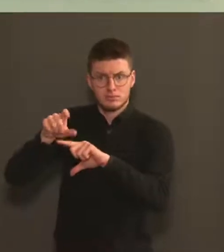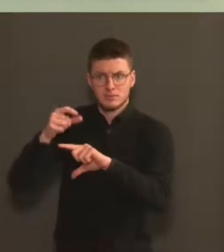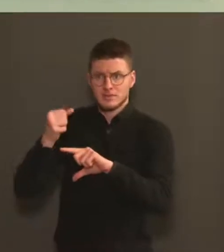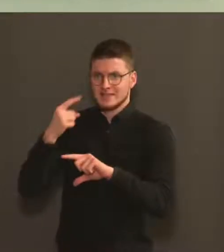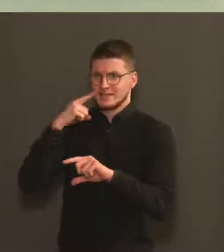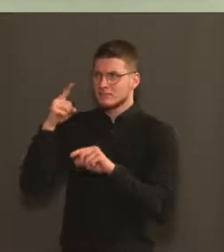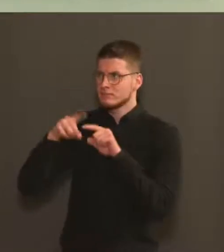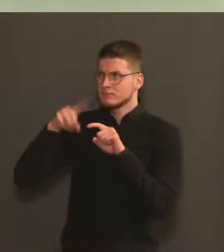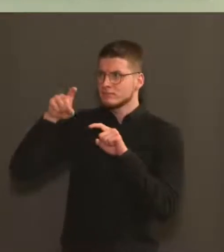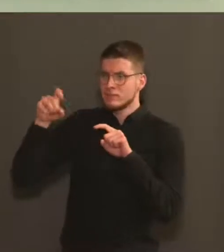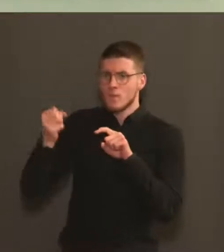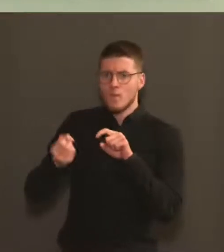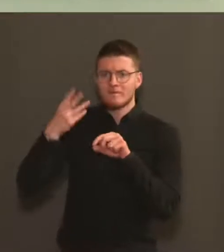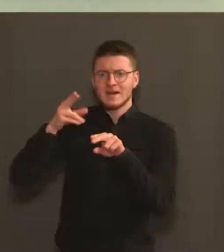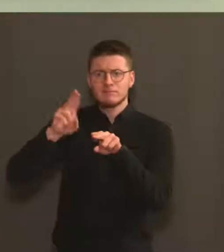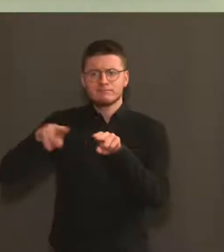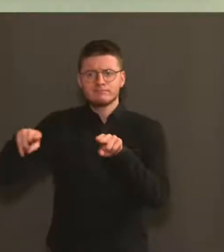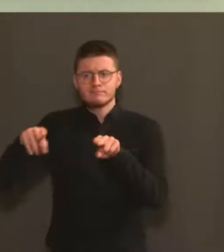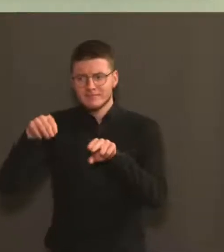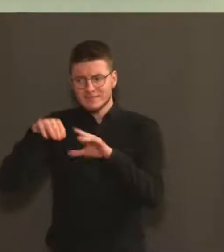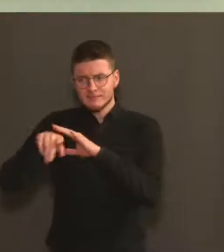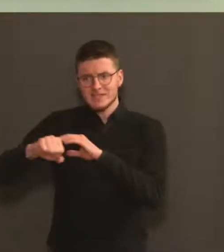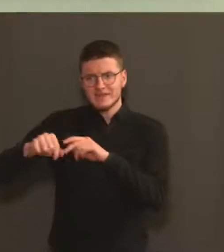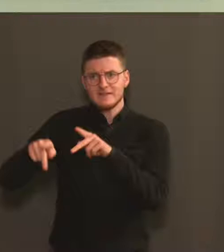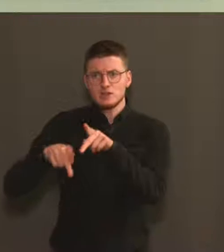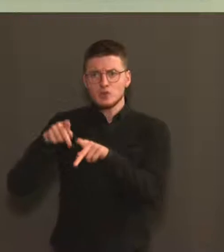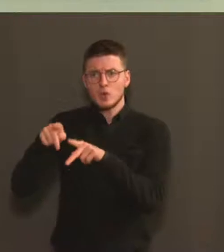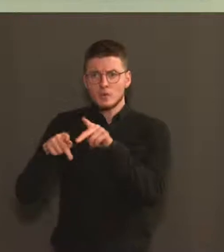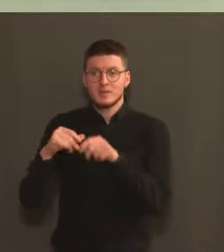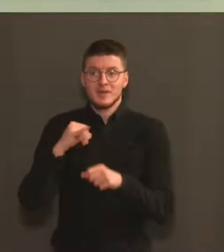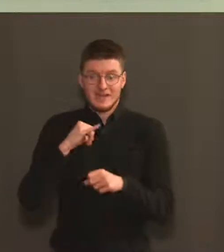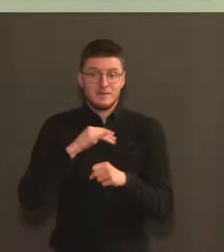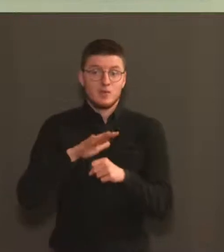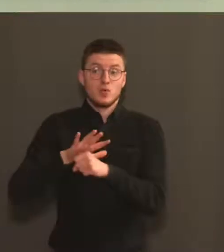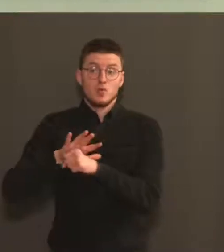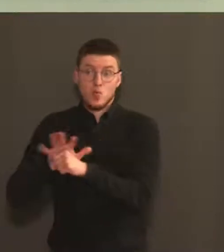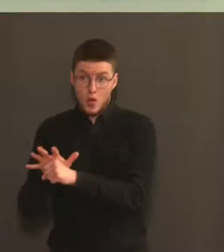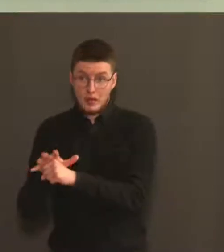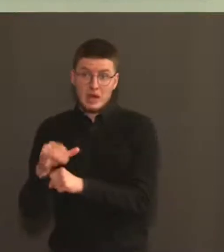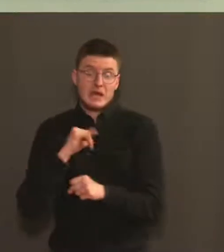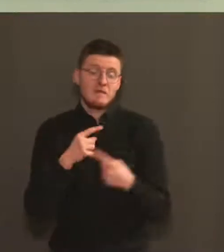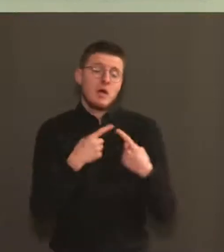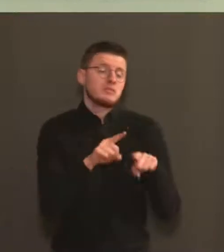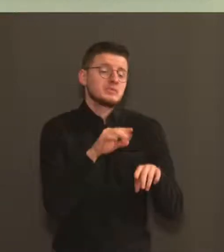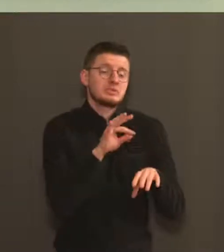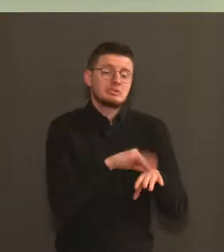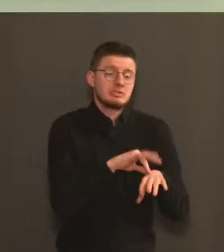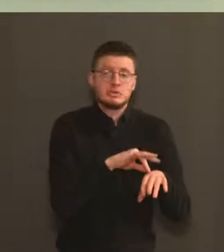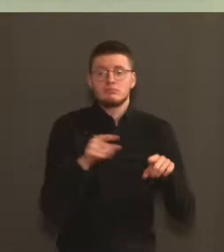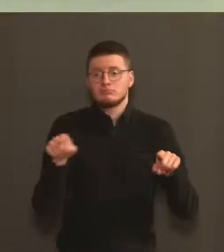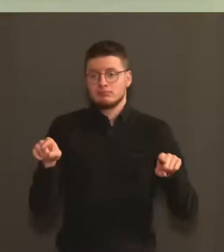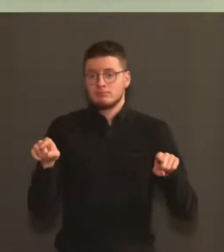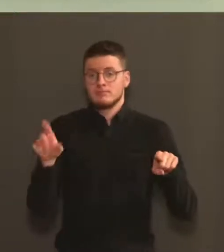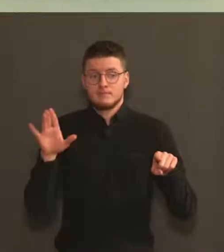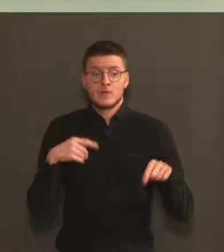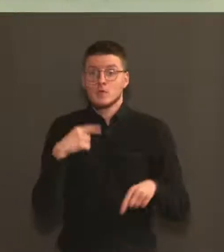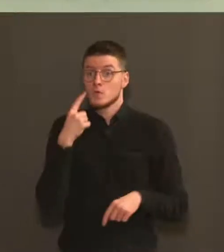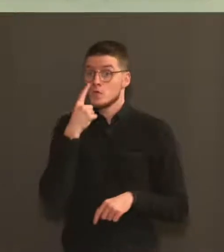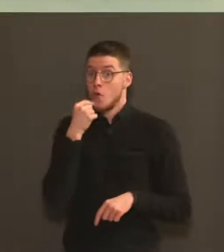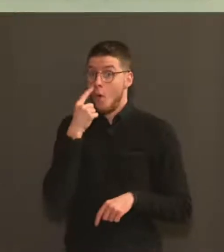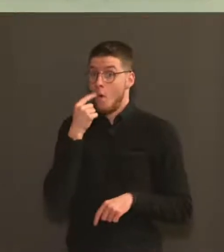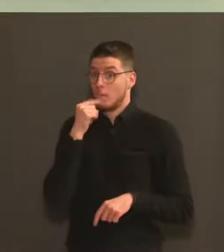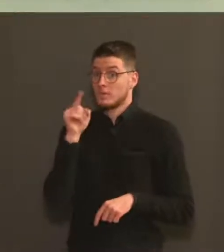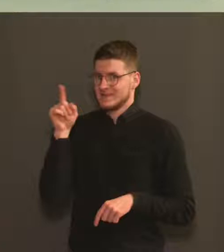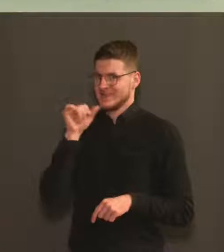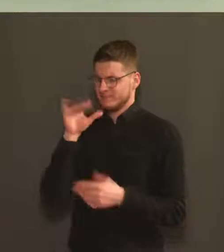op intensieve zorgen tussen COVID-patiënten en niet-COVID-patiënten. De rode kleur zijn de